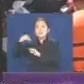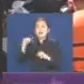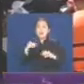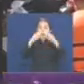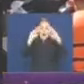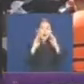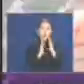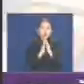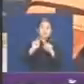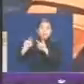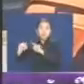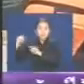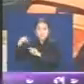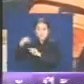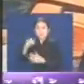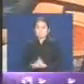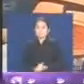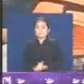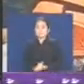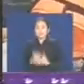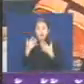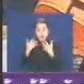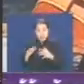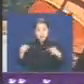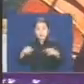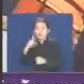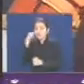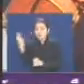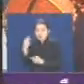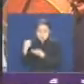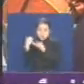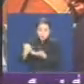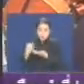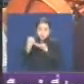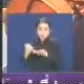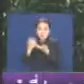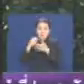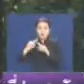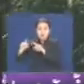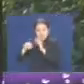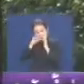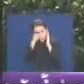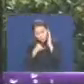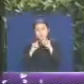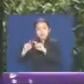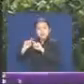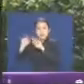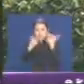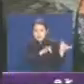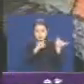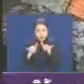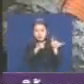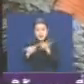มาไปแล้วเขาจะอยู่กันอย่างไร และหลังจากการตระเวนช่วยเหลือผู้ประสบภัยน้ำท่วมมาแล้วหลายจังหวัดย้ายที่ตั้งหลักปักฐ